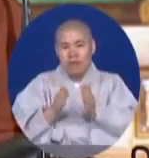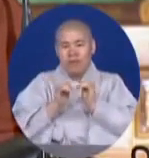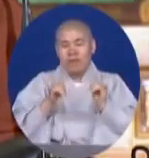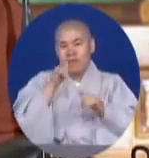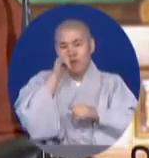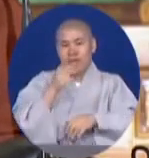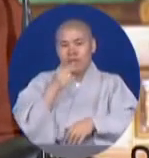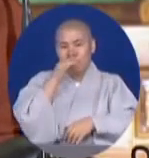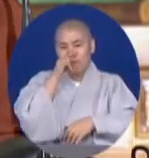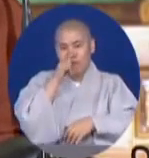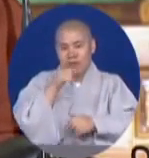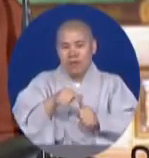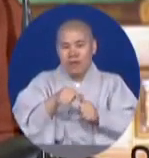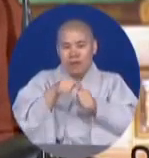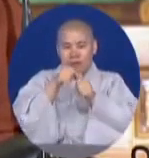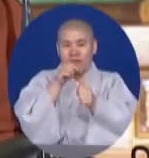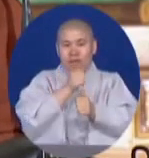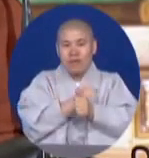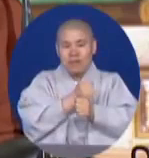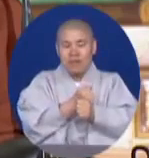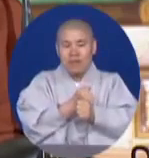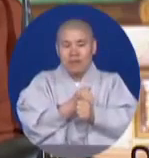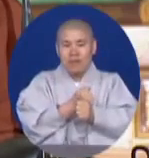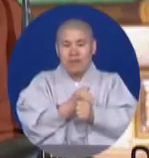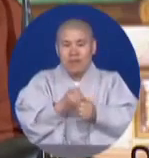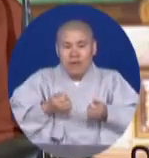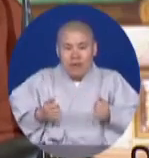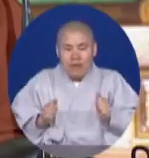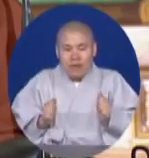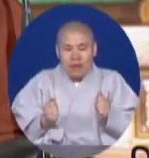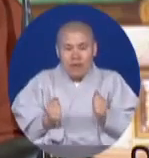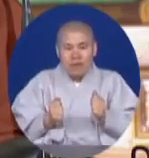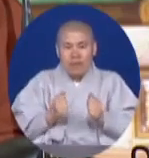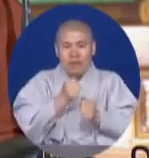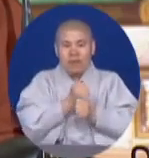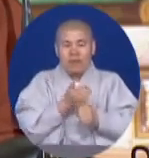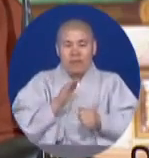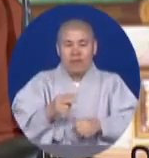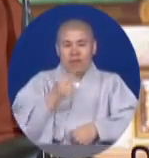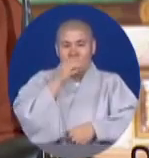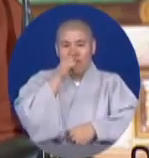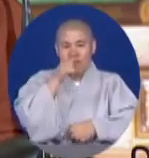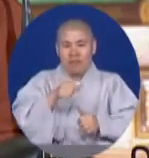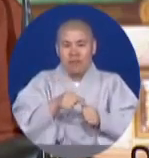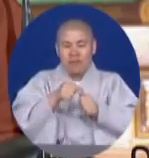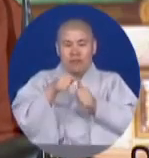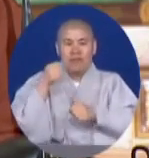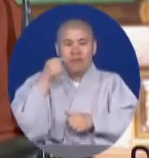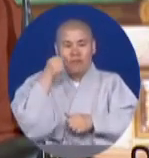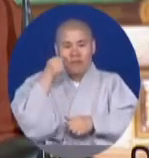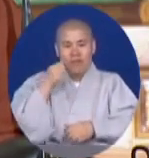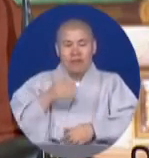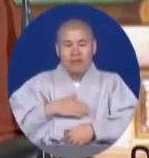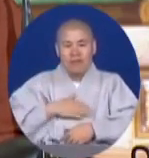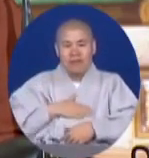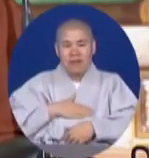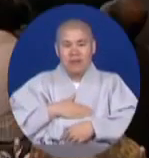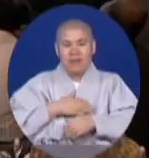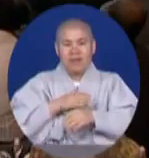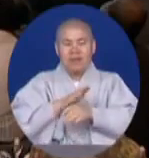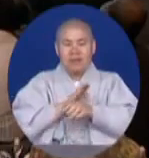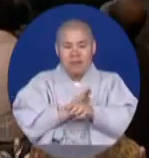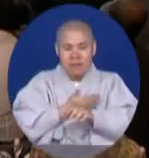또 중생제도 한다 합시고 열심히 했는데 중생제도는 못하고 자기가 세속으로 제도돼 버렸어.